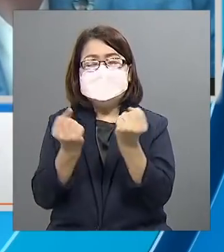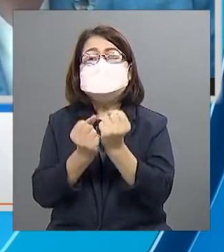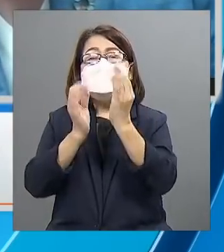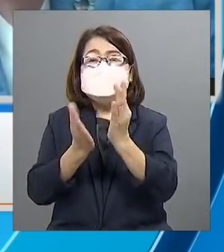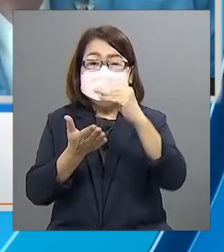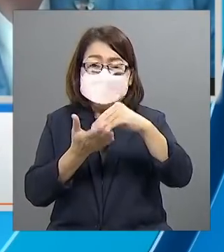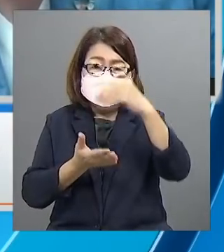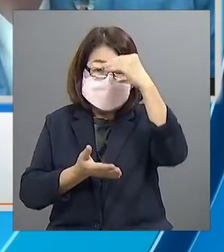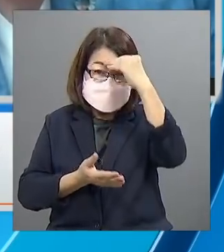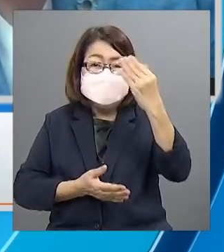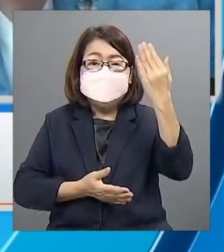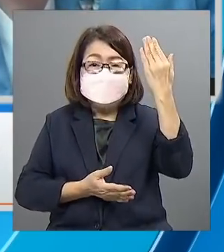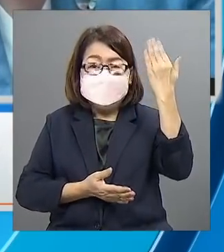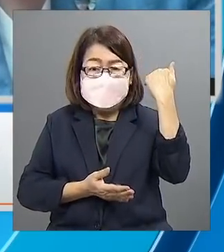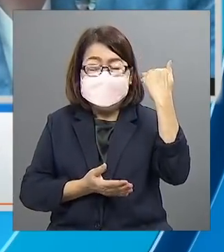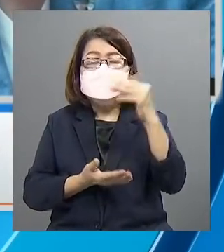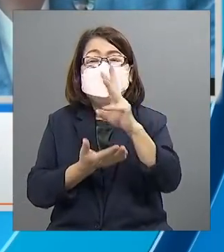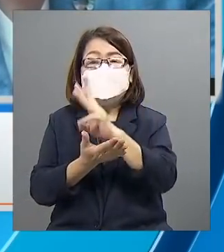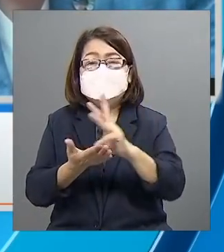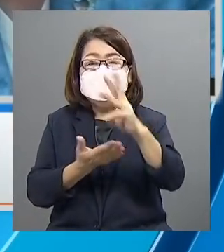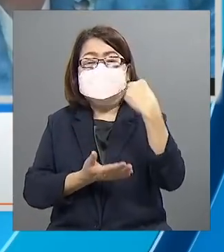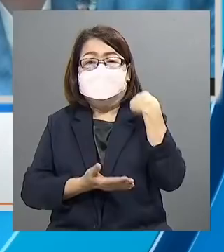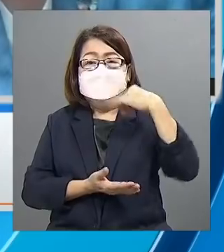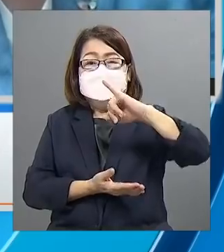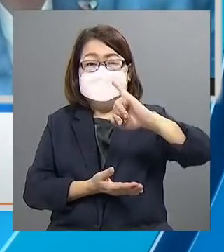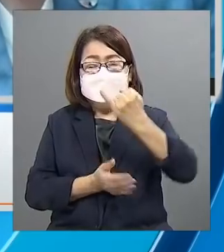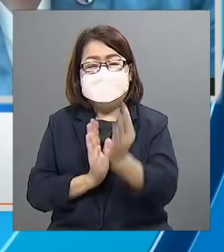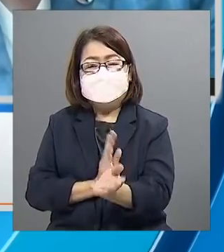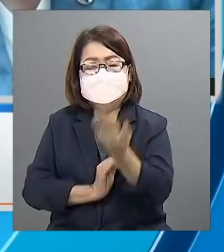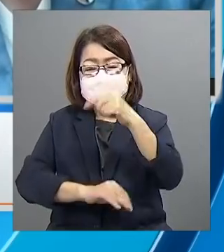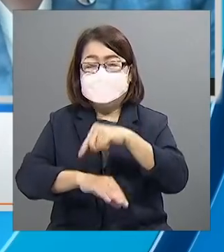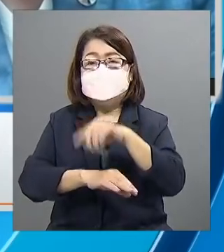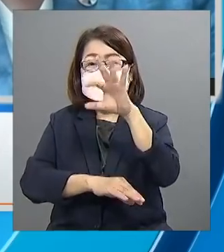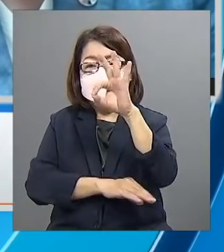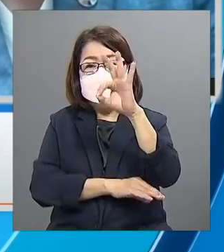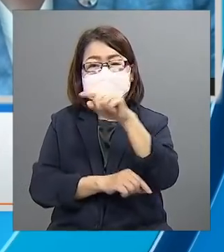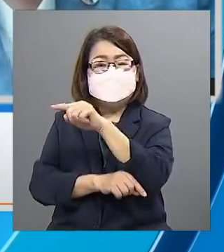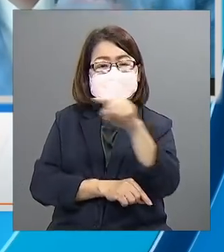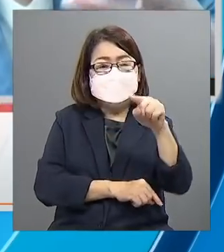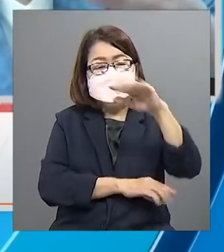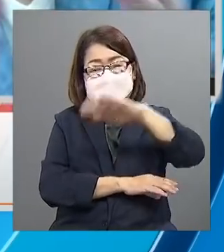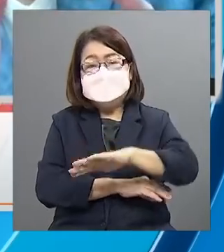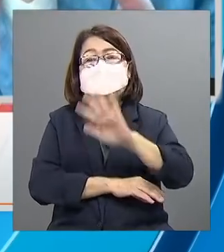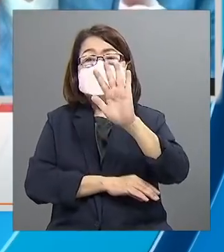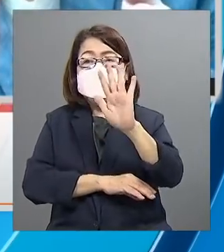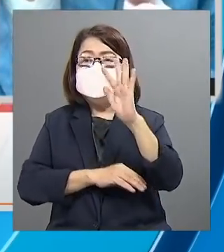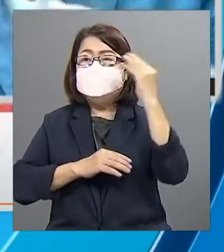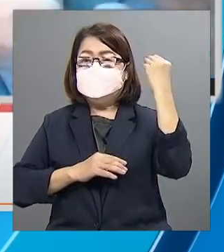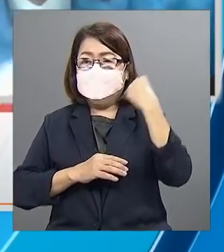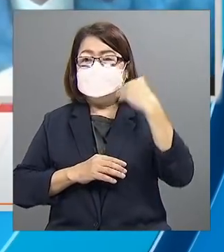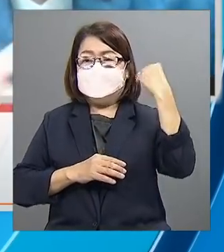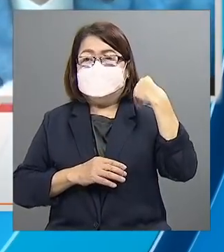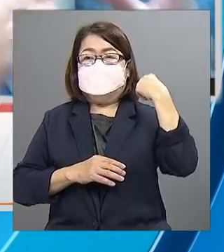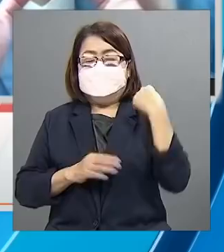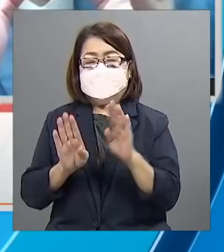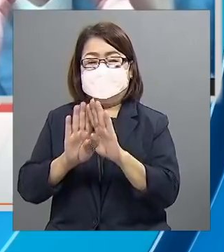ถนนพญาไทก็ส่งได้ตั้งแต่9โมงเช้าถึง5โมงเย็นทุกวันเราจะมีจุดที่รับบริจาค